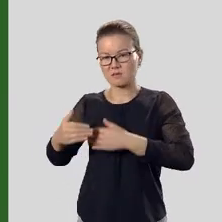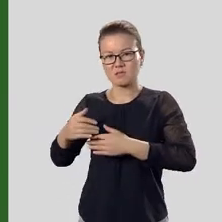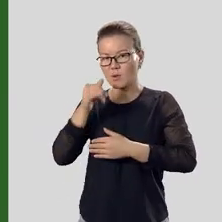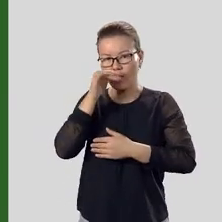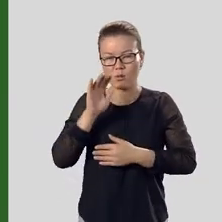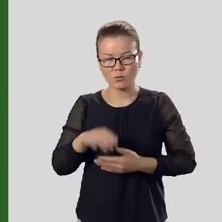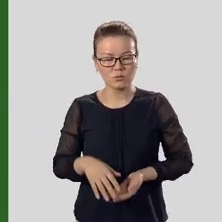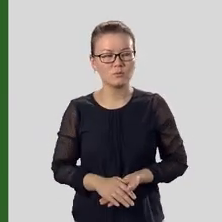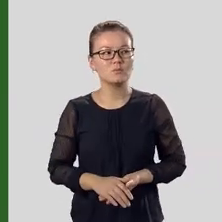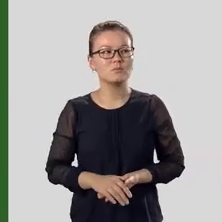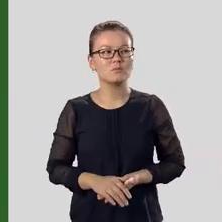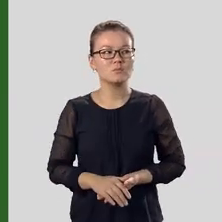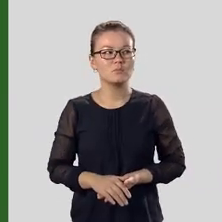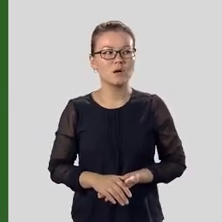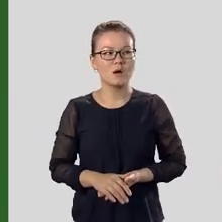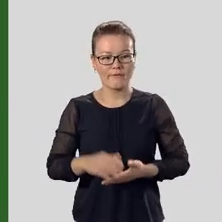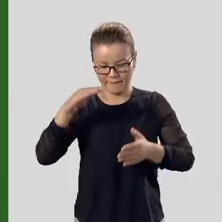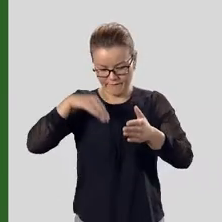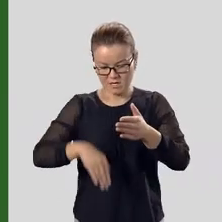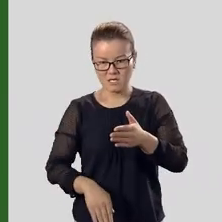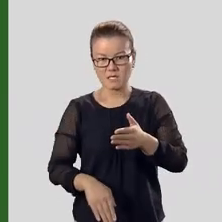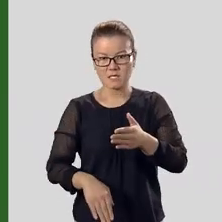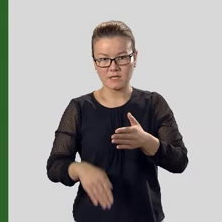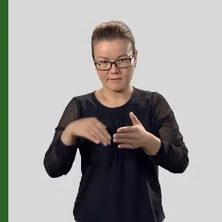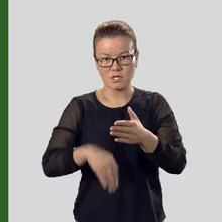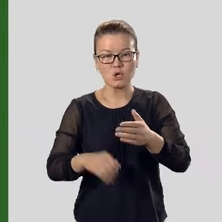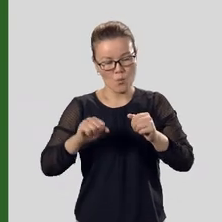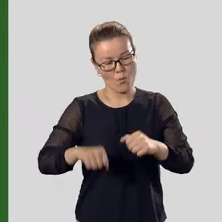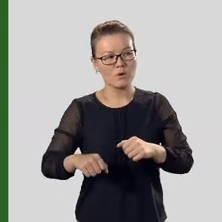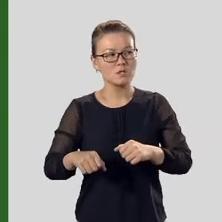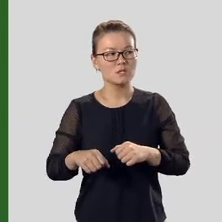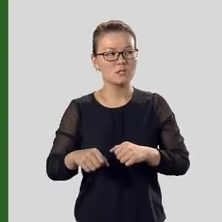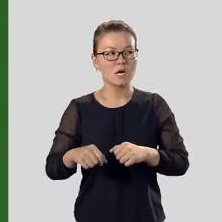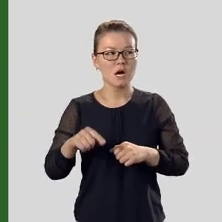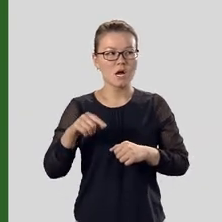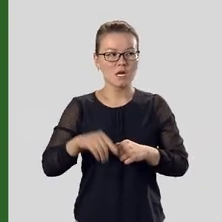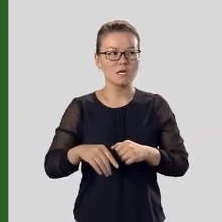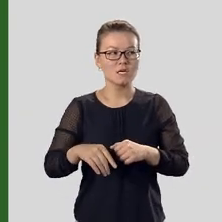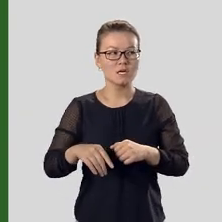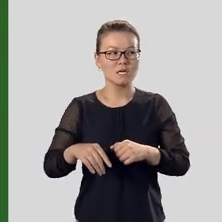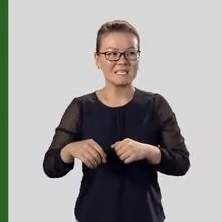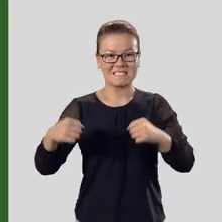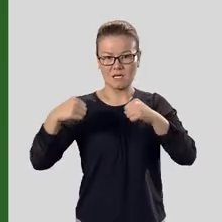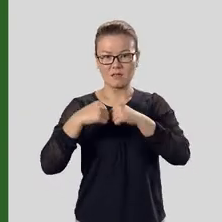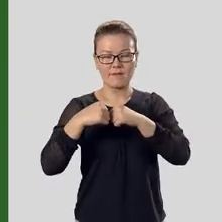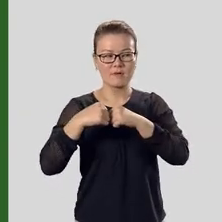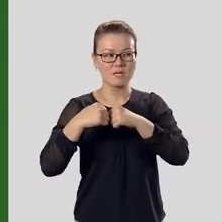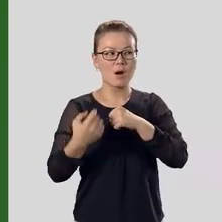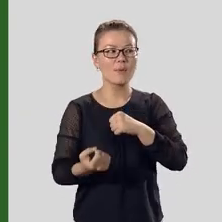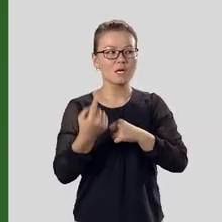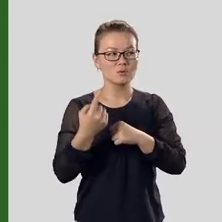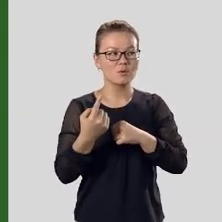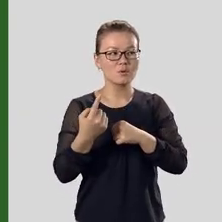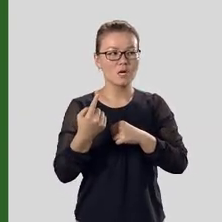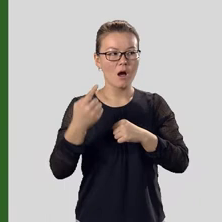явно не получается. Вниз можно. И в районе такого столкновения